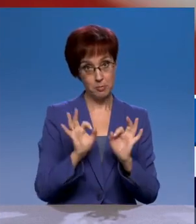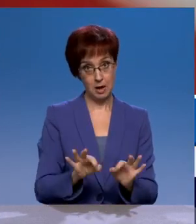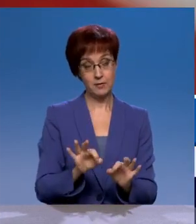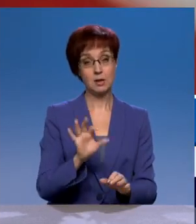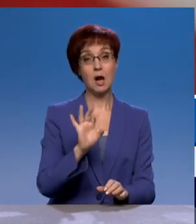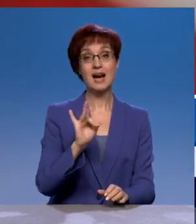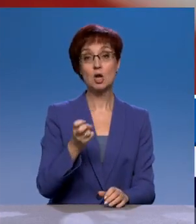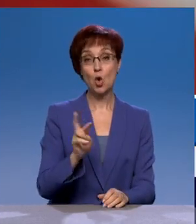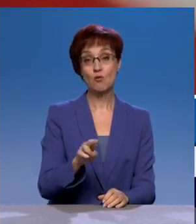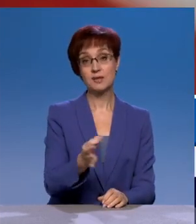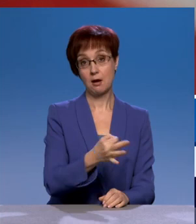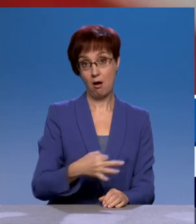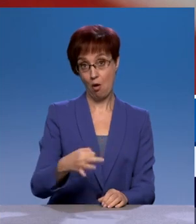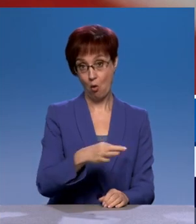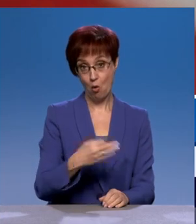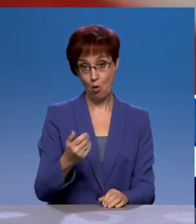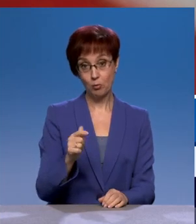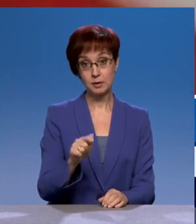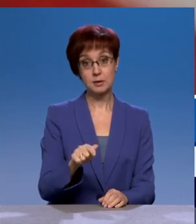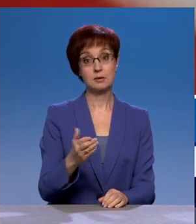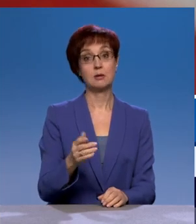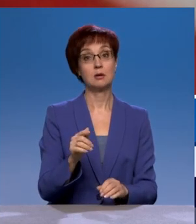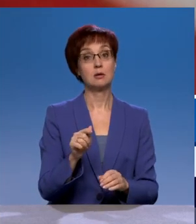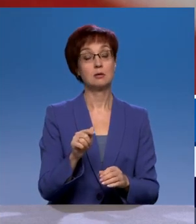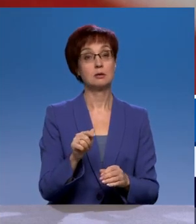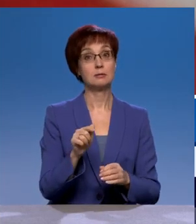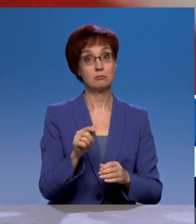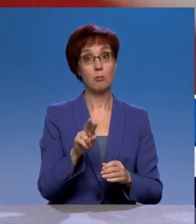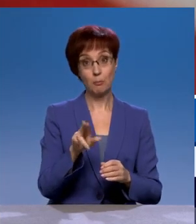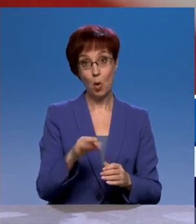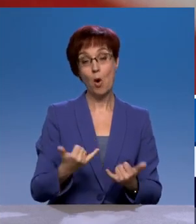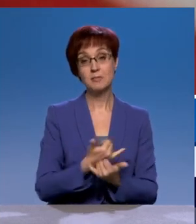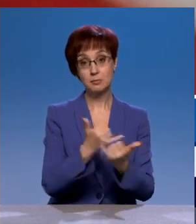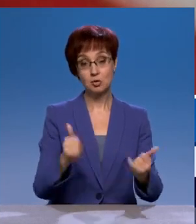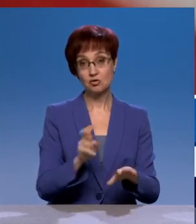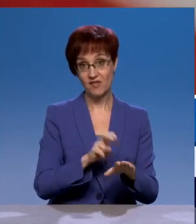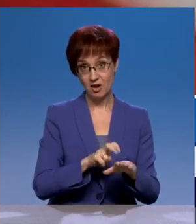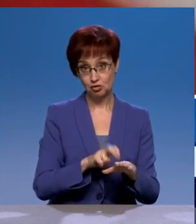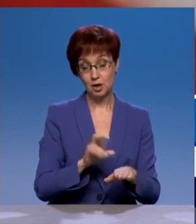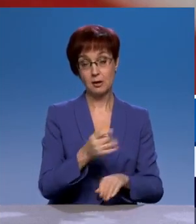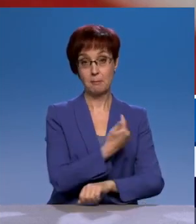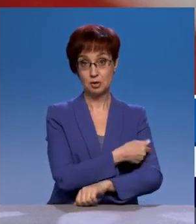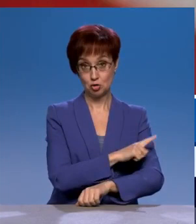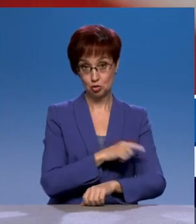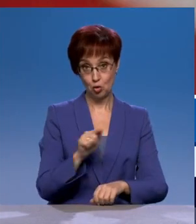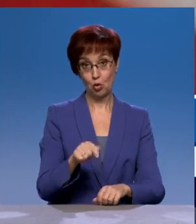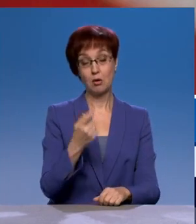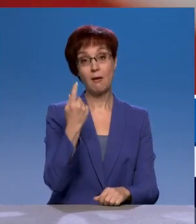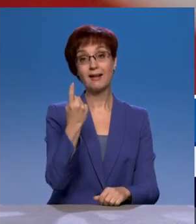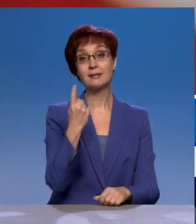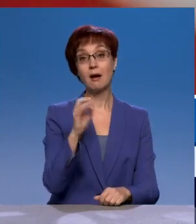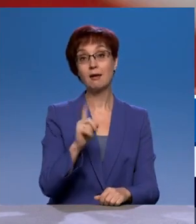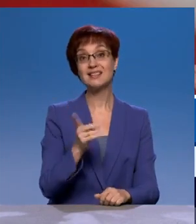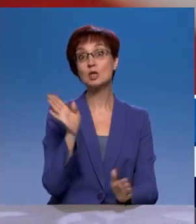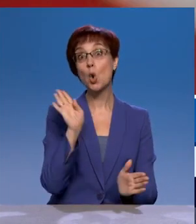область очень с точки зрения обеспеченности врачами, с точки зрения обеспеченности медсестрами, одна из худших в стране. И, естественно, там очереди,